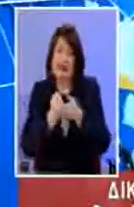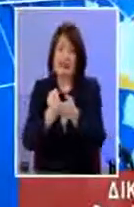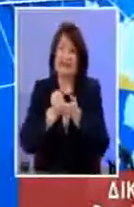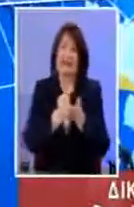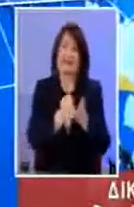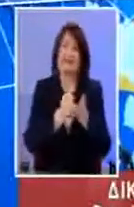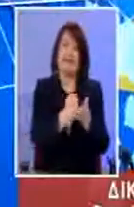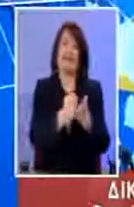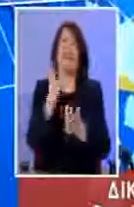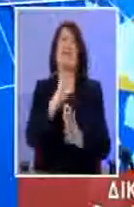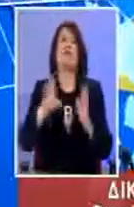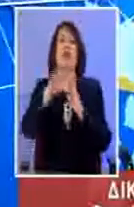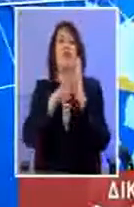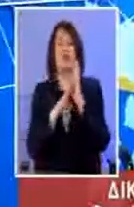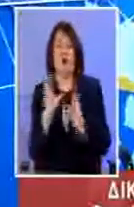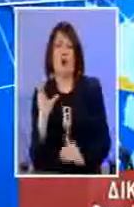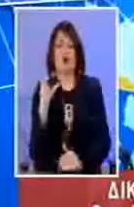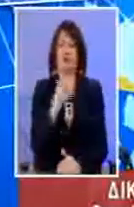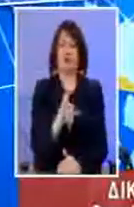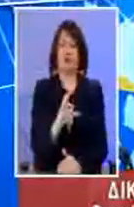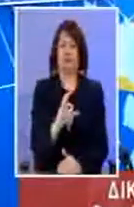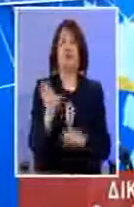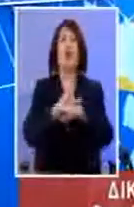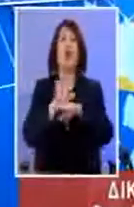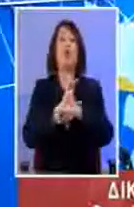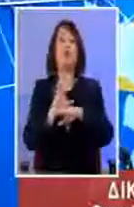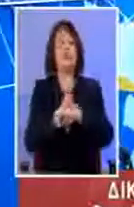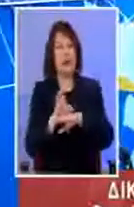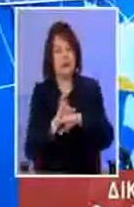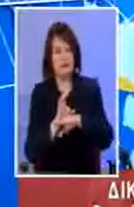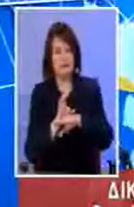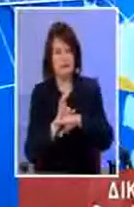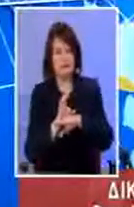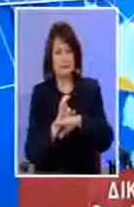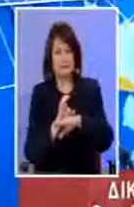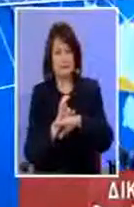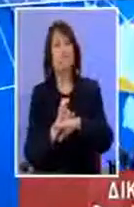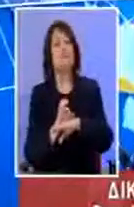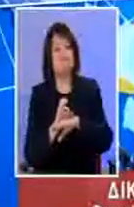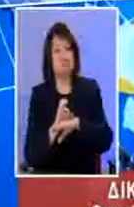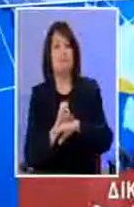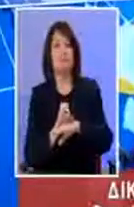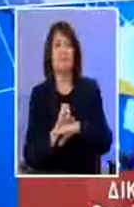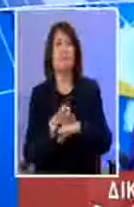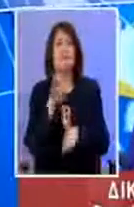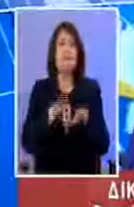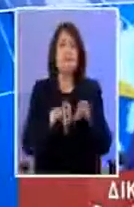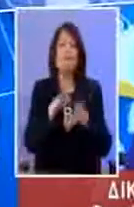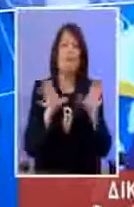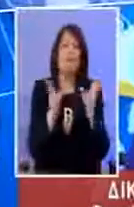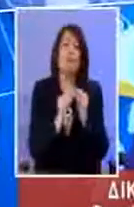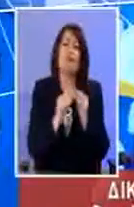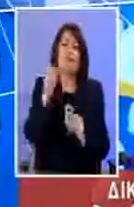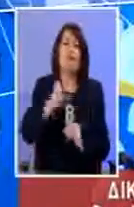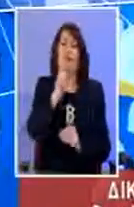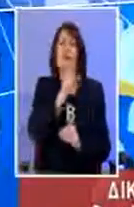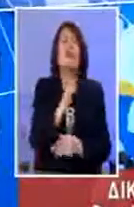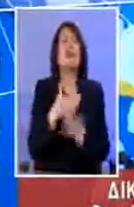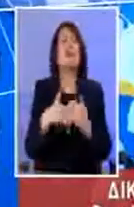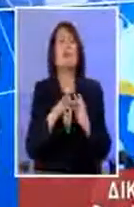με ένα ευρωπαϊκό πρόγραμμα προμηθευθήκαμε υπολογιστές, οι οποίοι ήταν ανάλογοι της αναπηρίας του καθενός, οι οποίοι